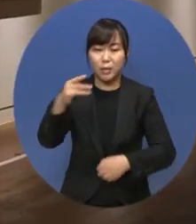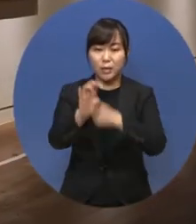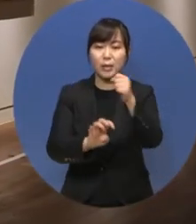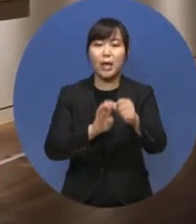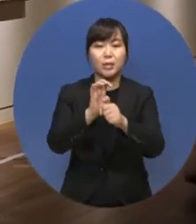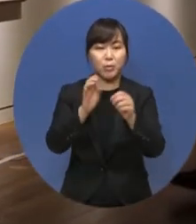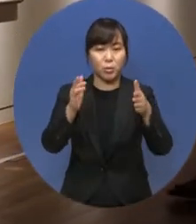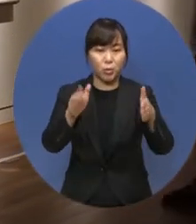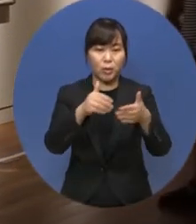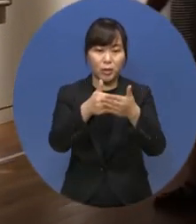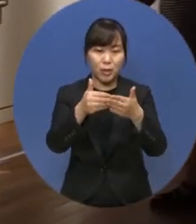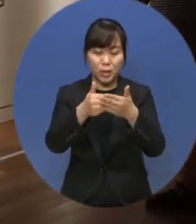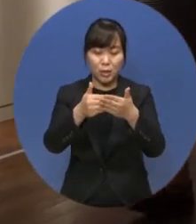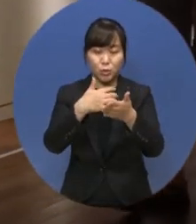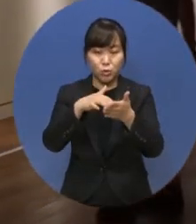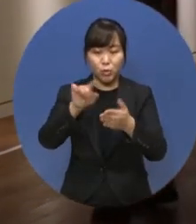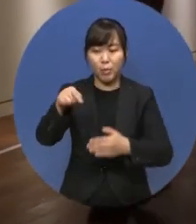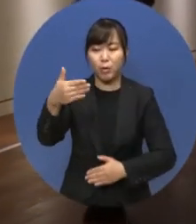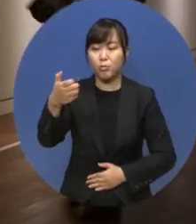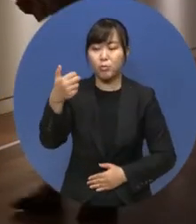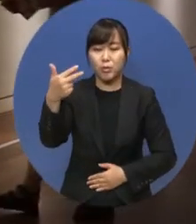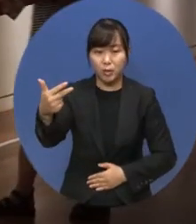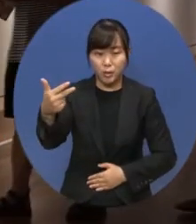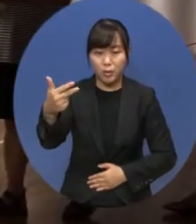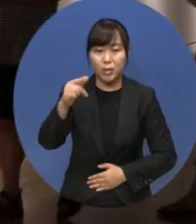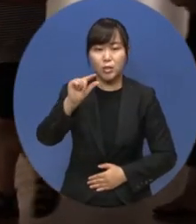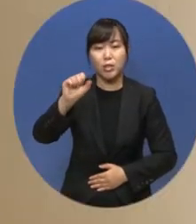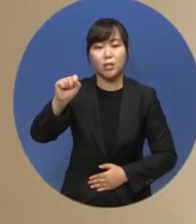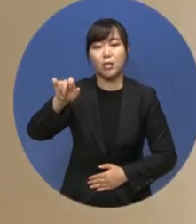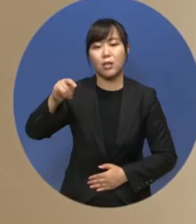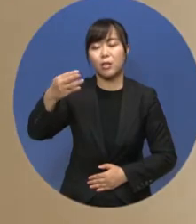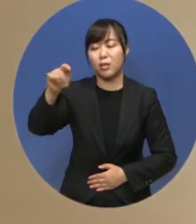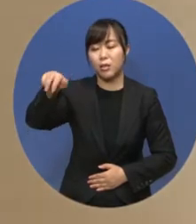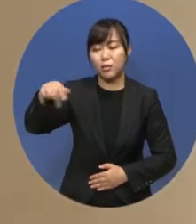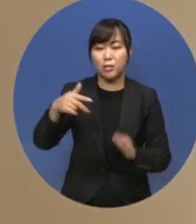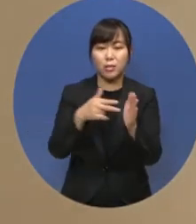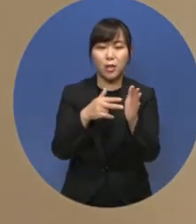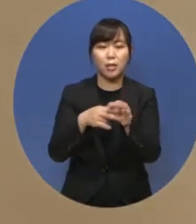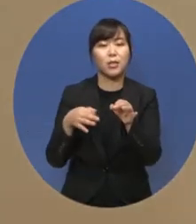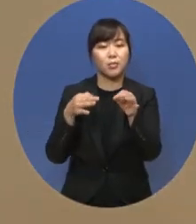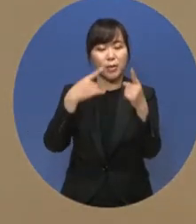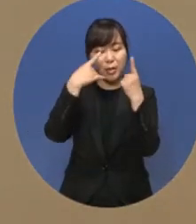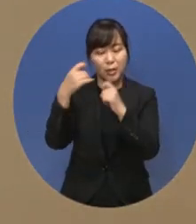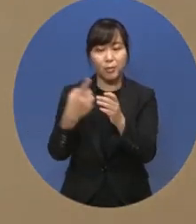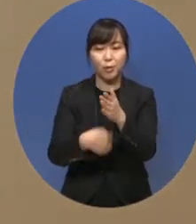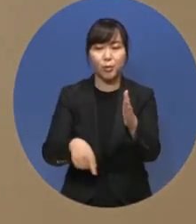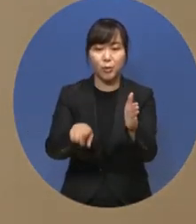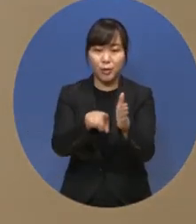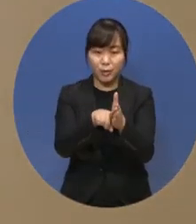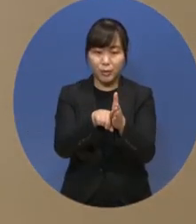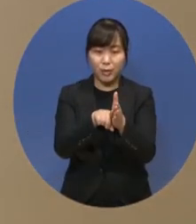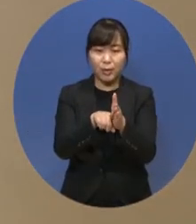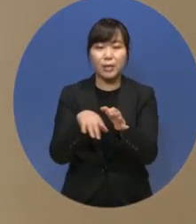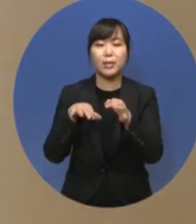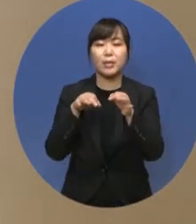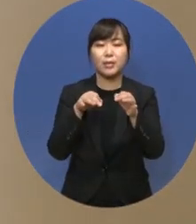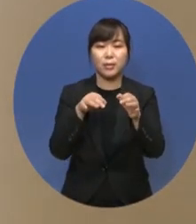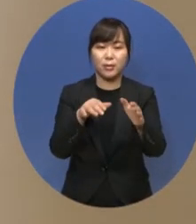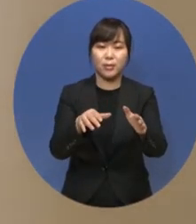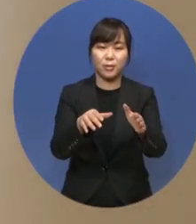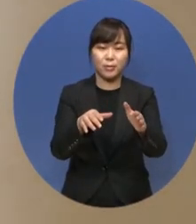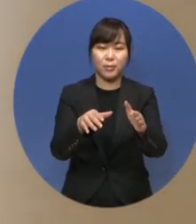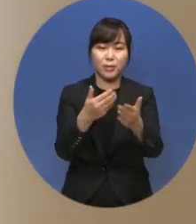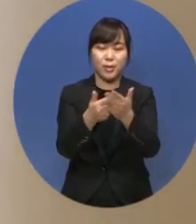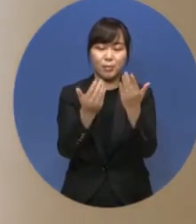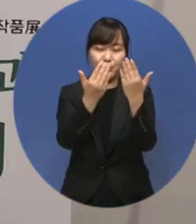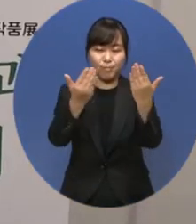그려온 작품 197점을 GS 칼텍스 재단에 기증한 것을 기념하기 위한 기증 작품전이